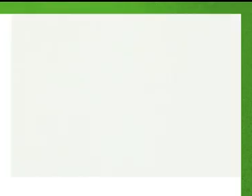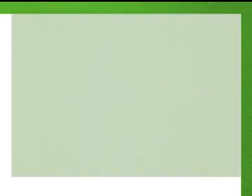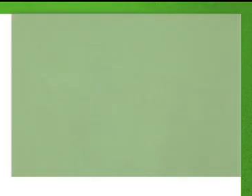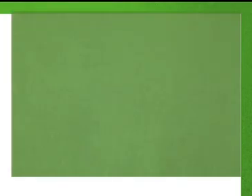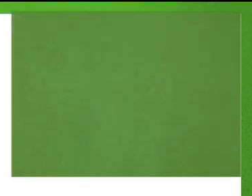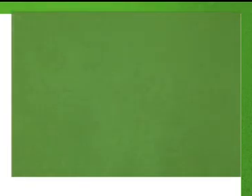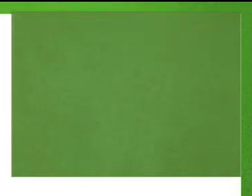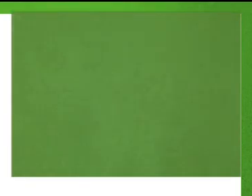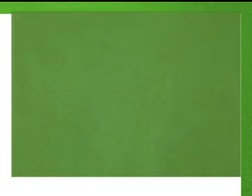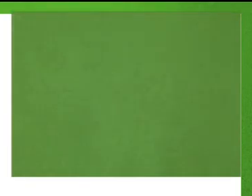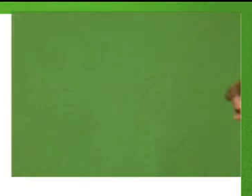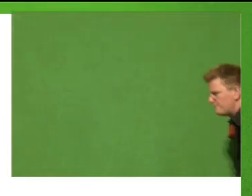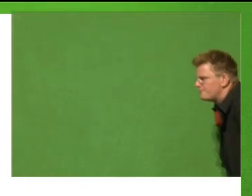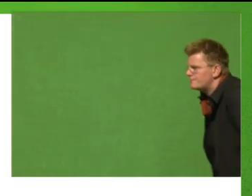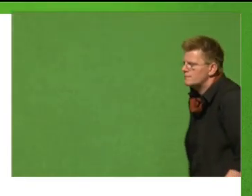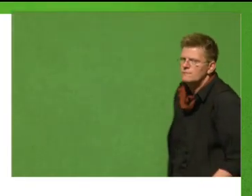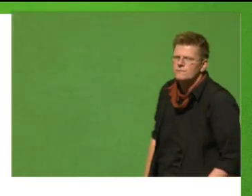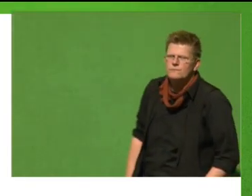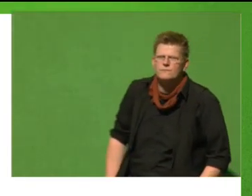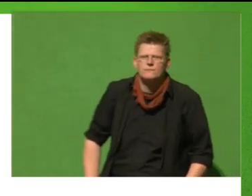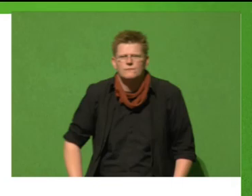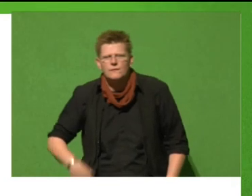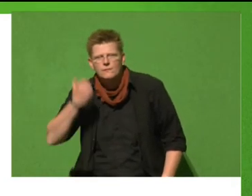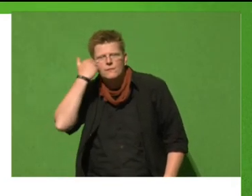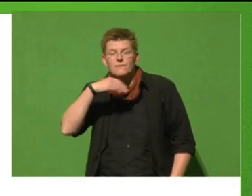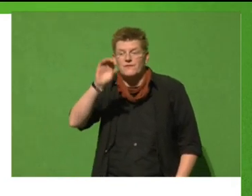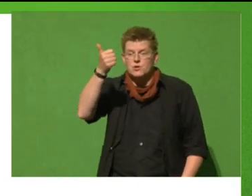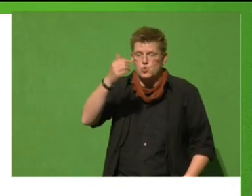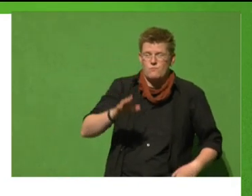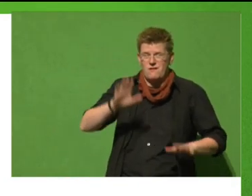Bitte macht euch nochmal bemerkbar, wenn ihr eure Stimme noch abgeben wollt.